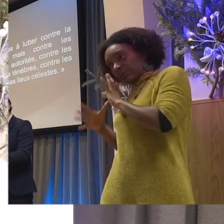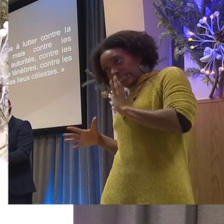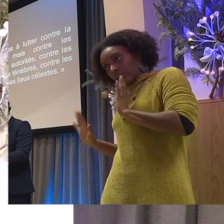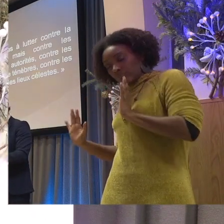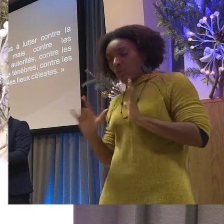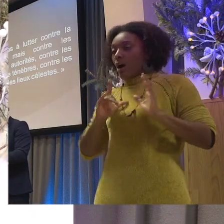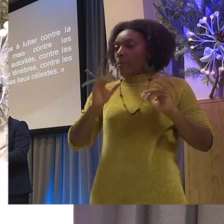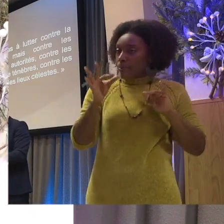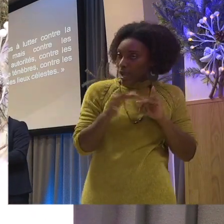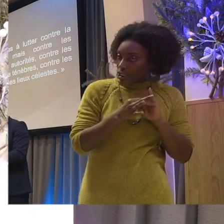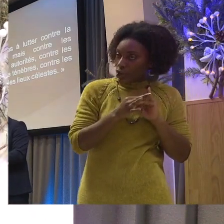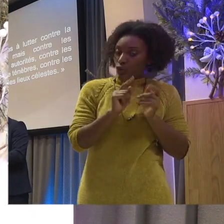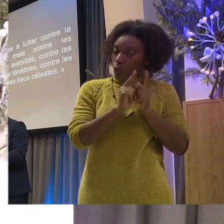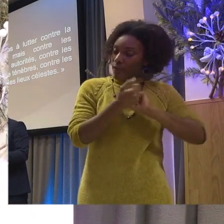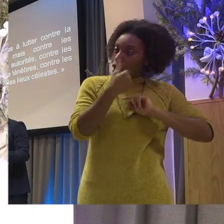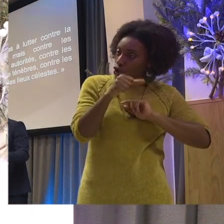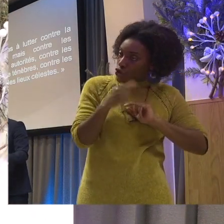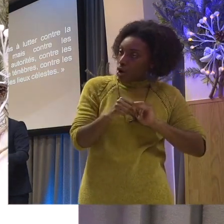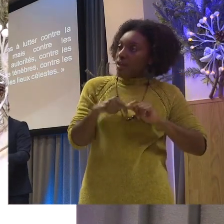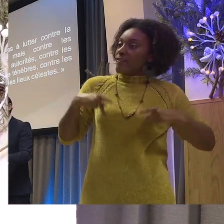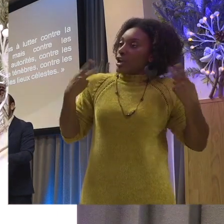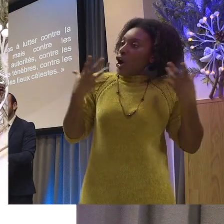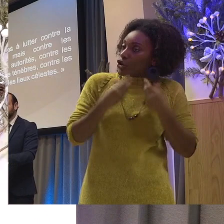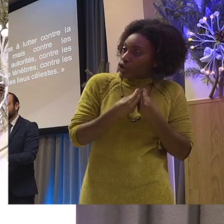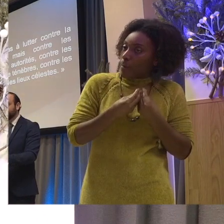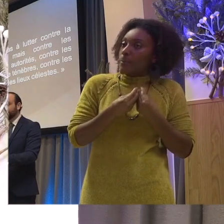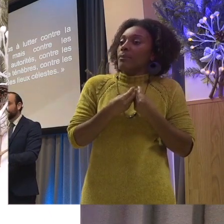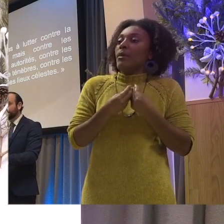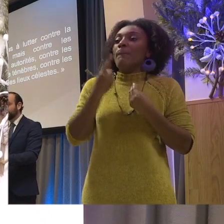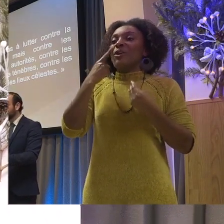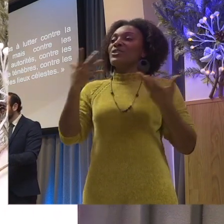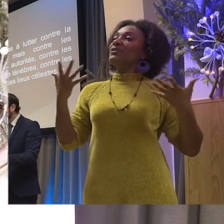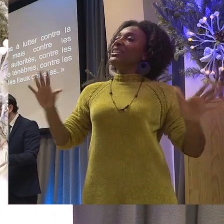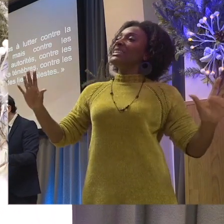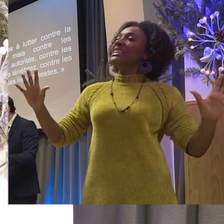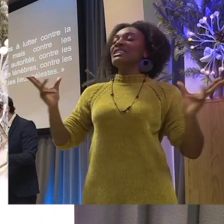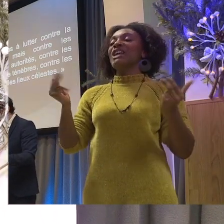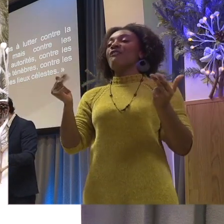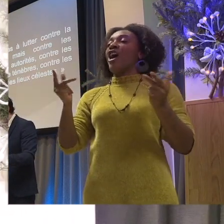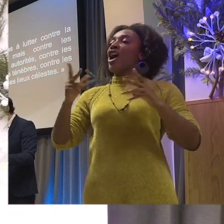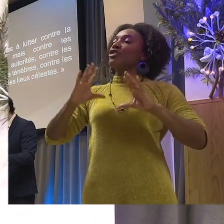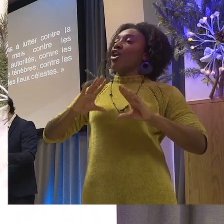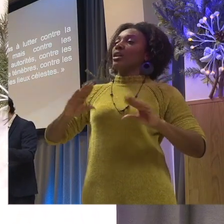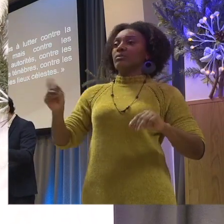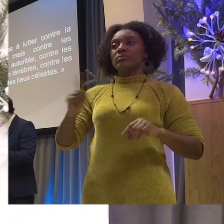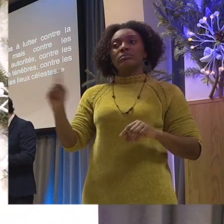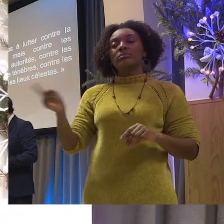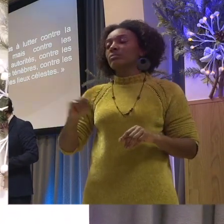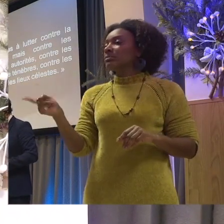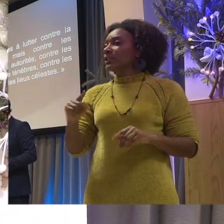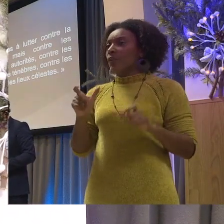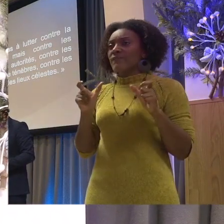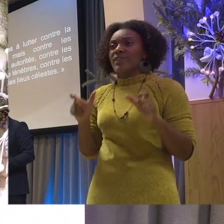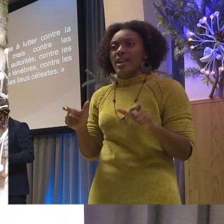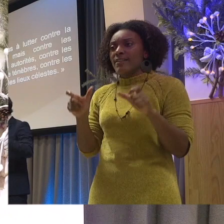début. Ne vous reposez jamais sur vos lauriers. Parce que Éphésiens 6 déclare